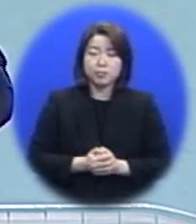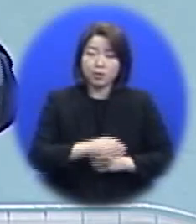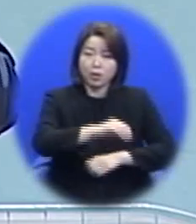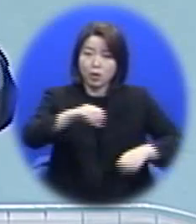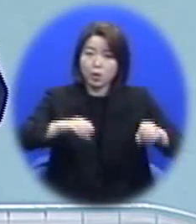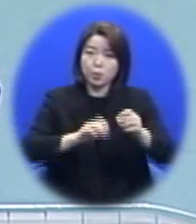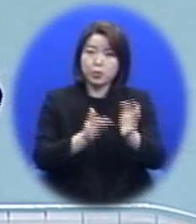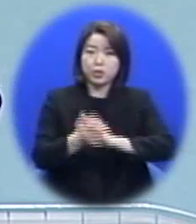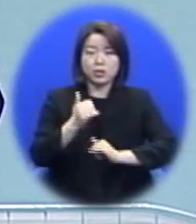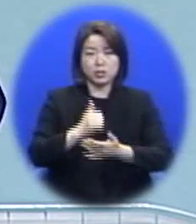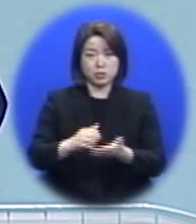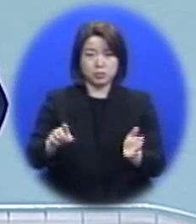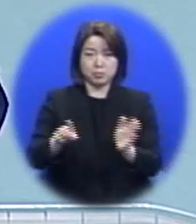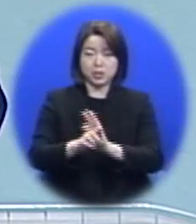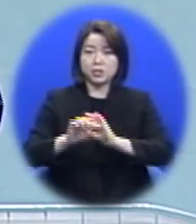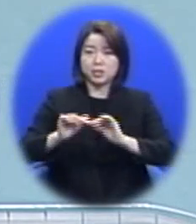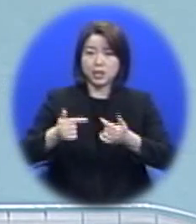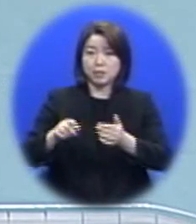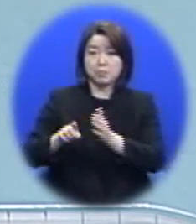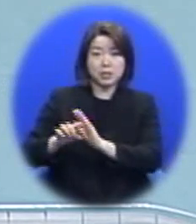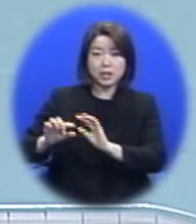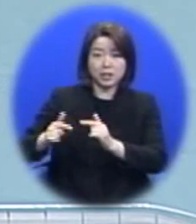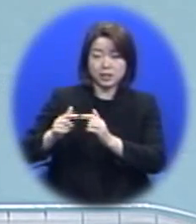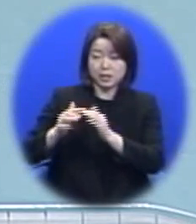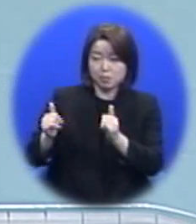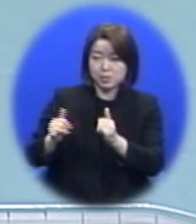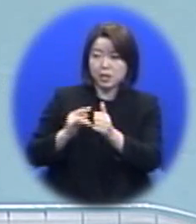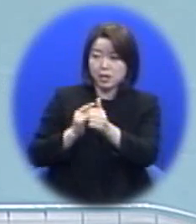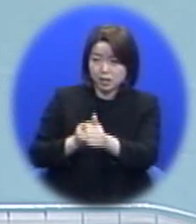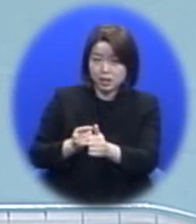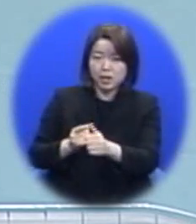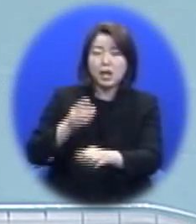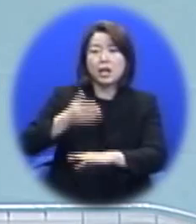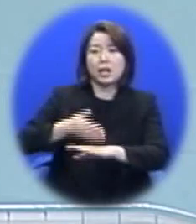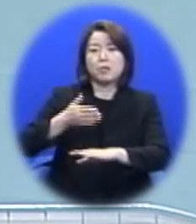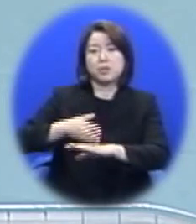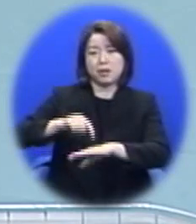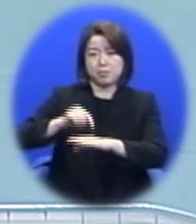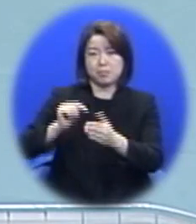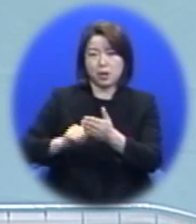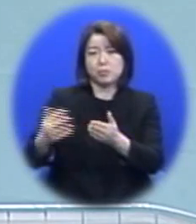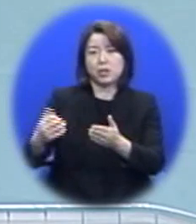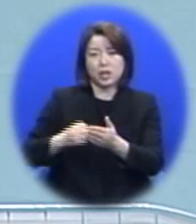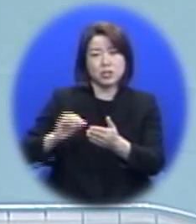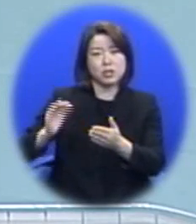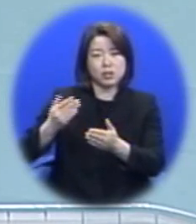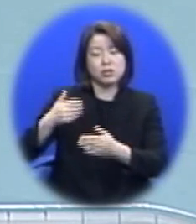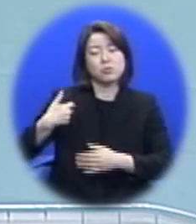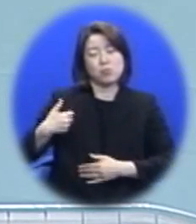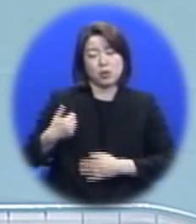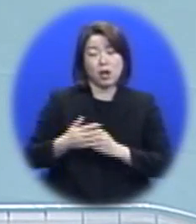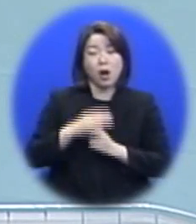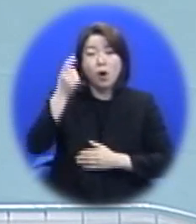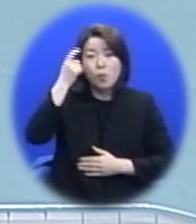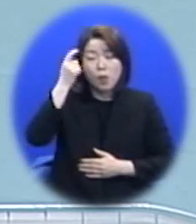오히려 예수 안 믿는 불신 가족들을 감사하는 마음을 가져야 할지 모릅니다. 왜